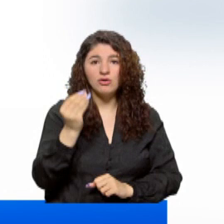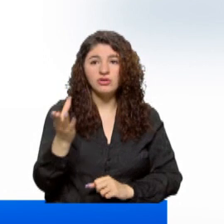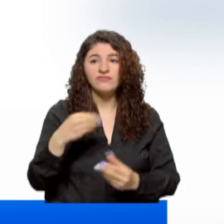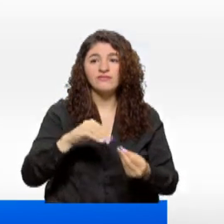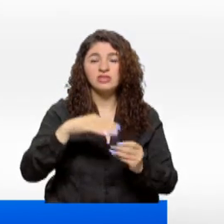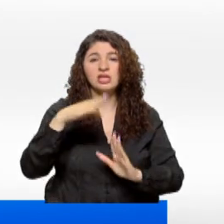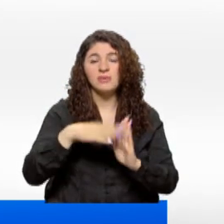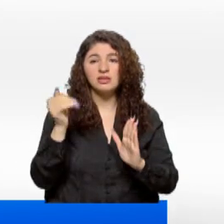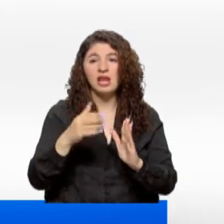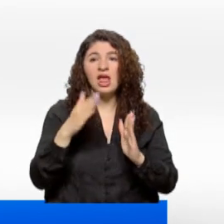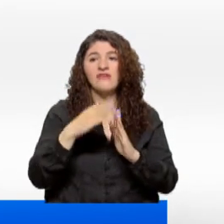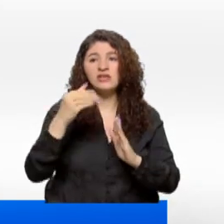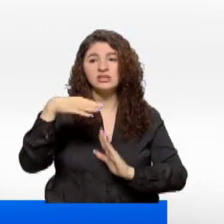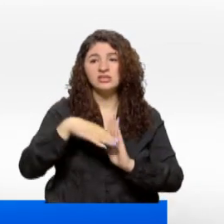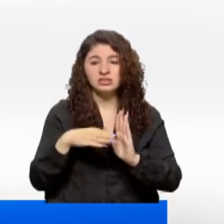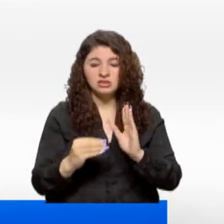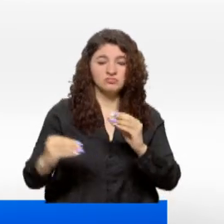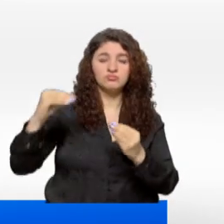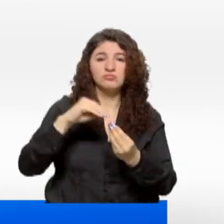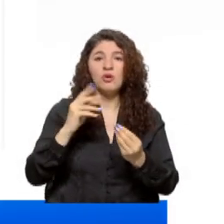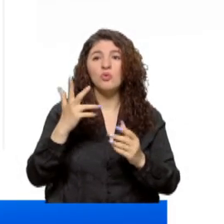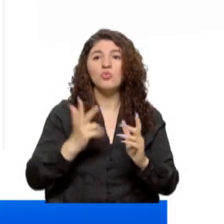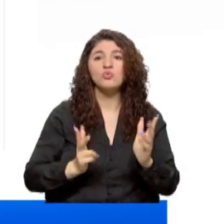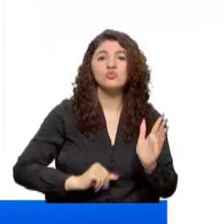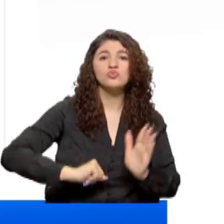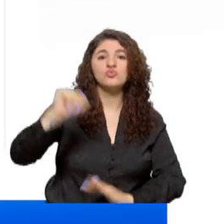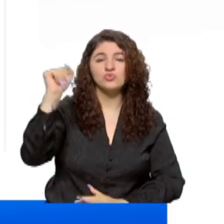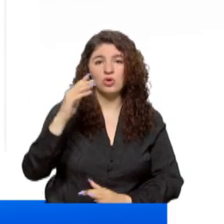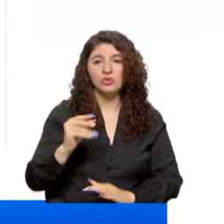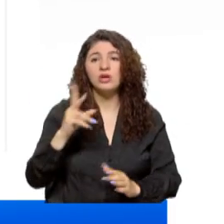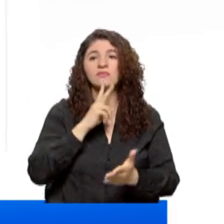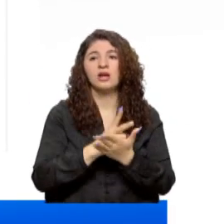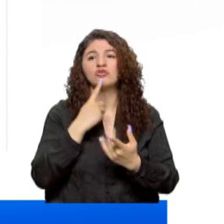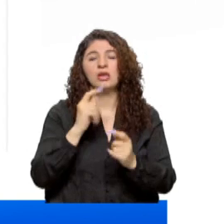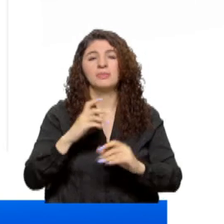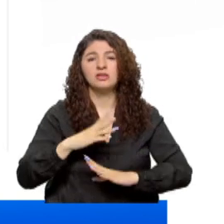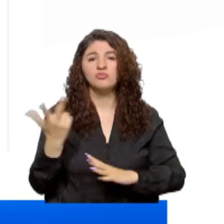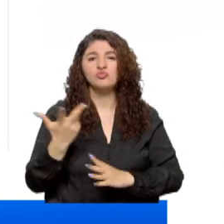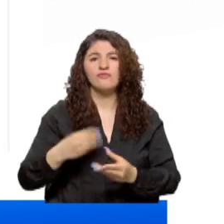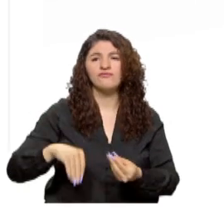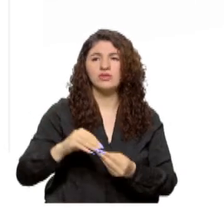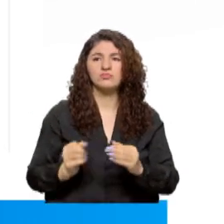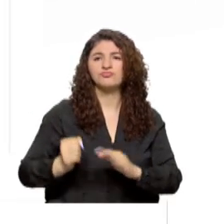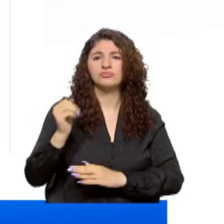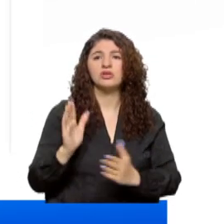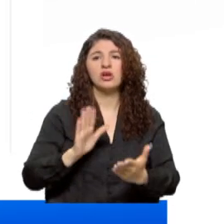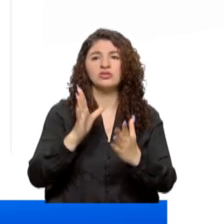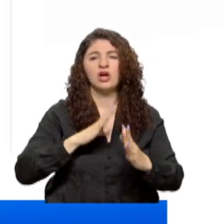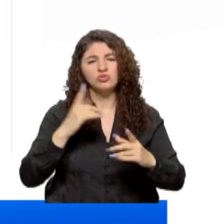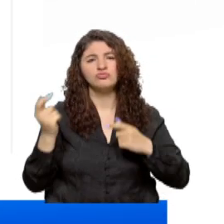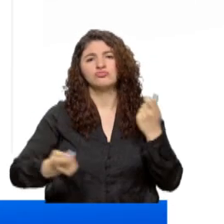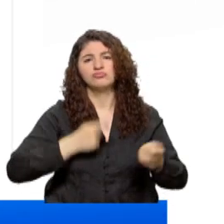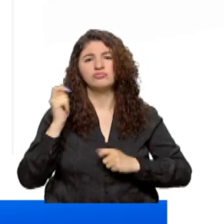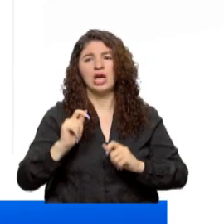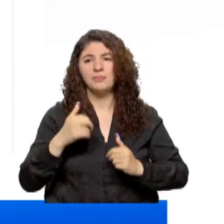faiz indirimi ile gelen konut fiyatlarındaki artışla uçup gitti kararlılıkla ifade etmek isterim ki faiş fiyat artışlarına karşı var